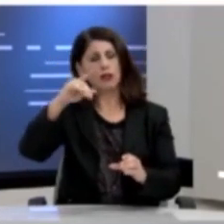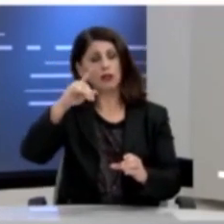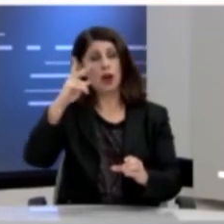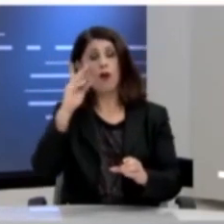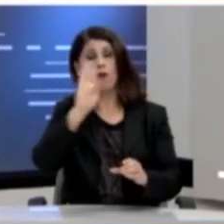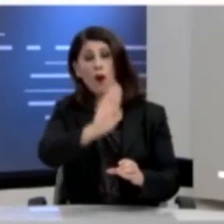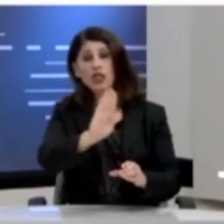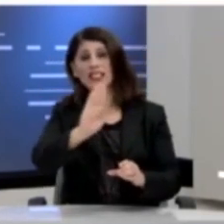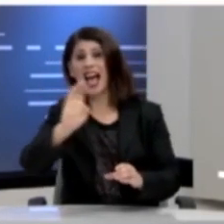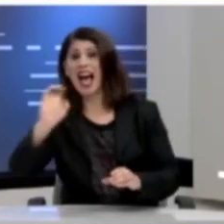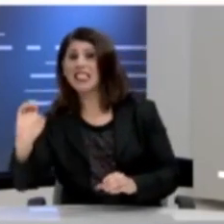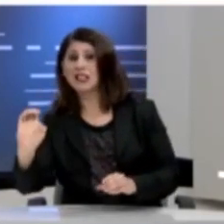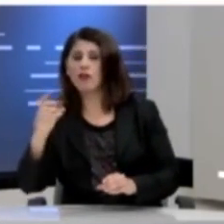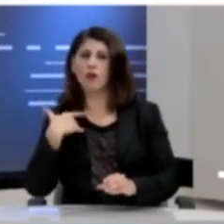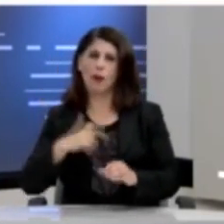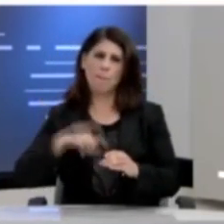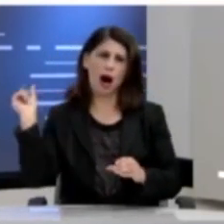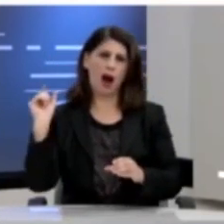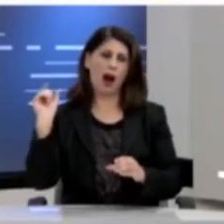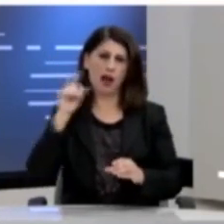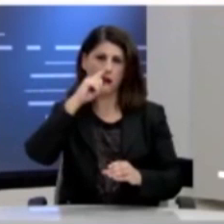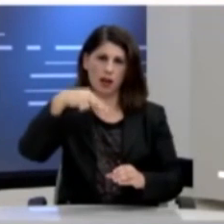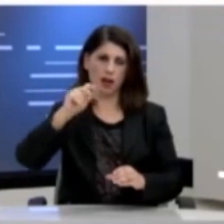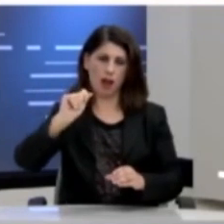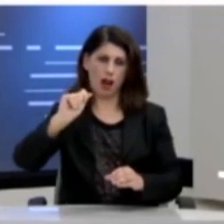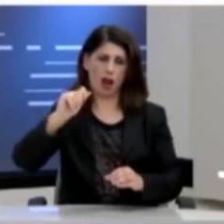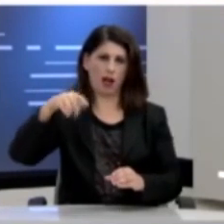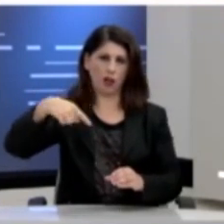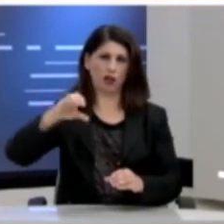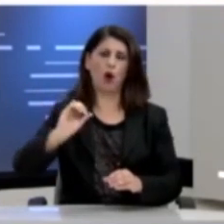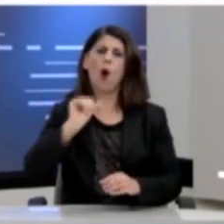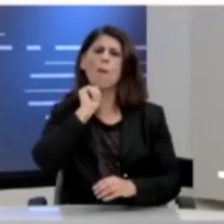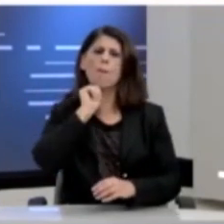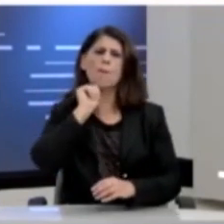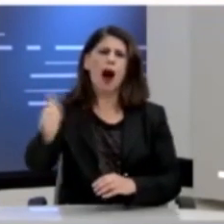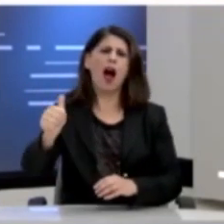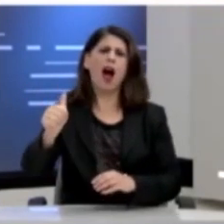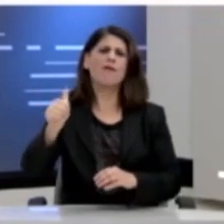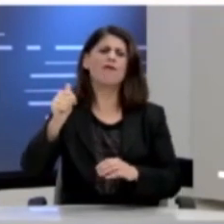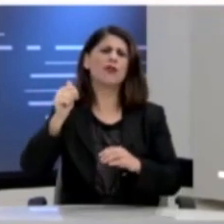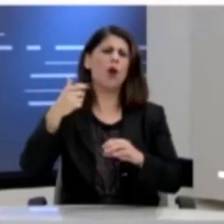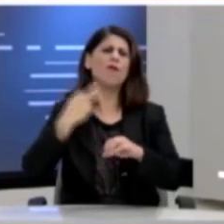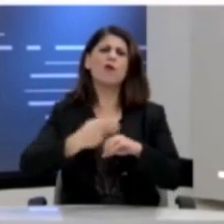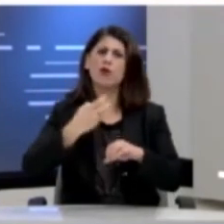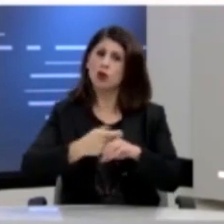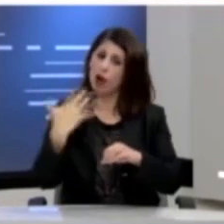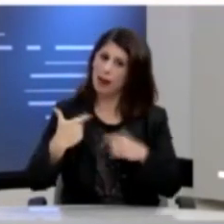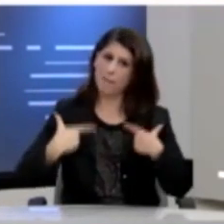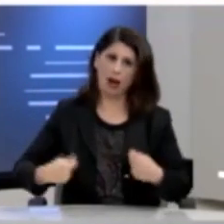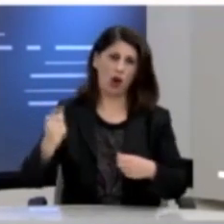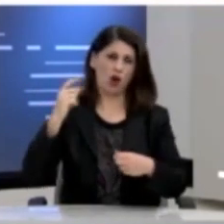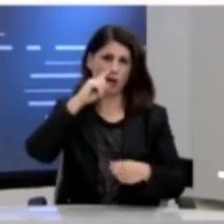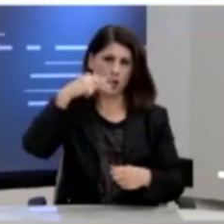εκτός ΝΑΤΟ και Ευρωπαϊκής Ένωσης, το Μαυροβούνιο, που είναι στο ΝΑΤΟ αλλά όχι στην Ευρωπαϊκή Ένωση, όπως και η